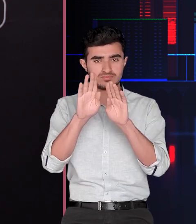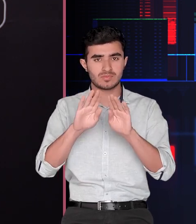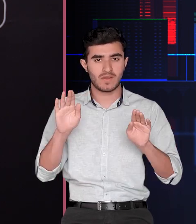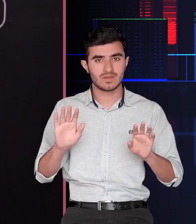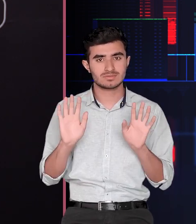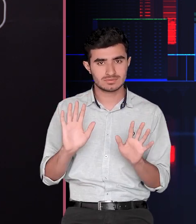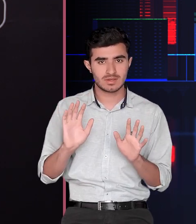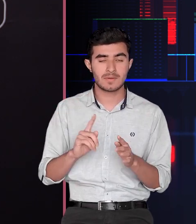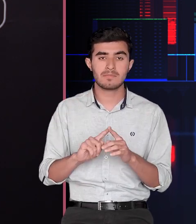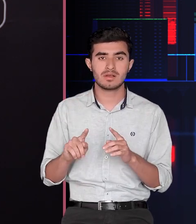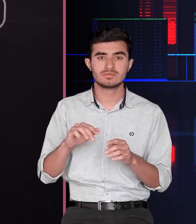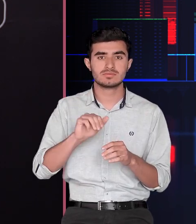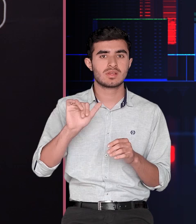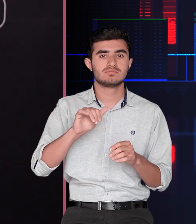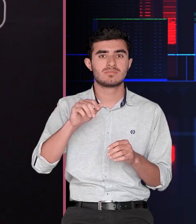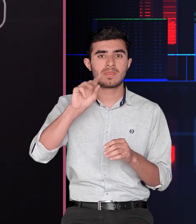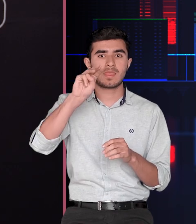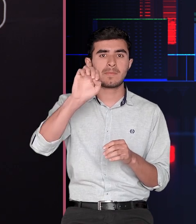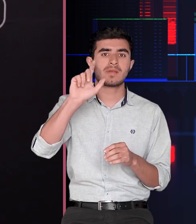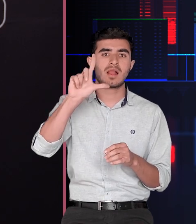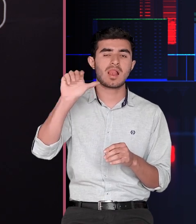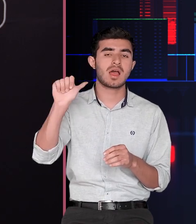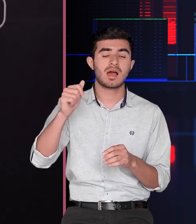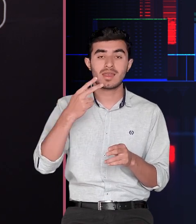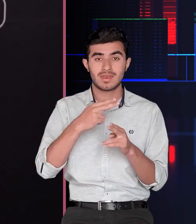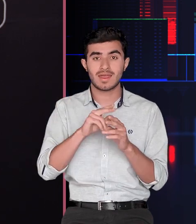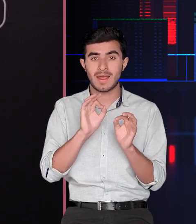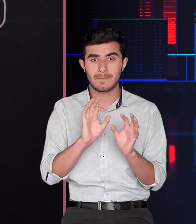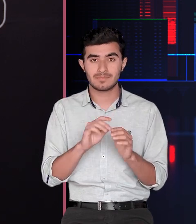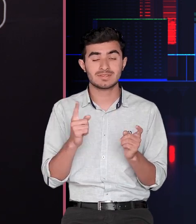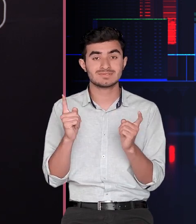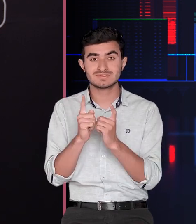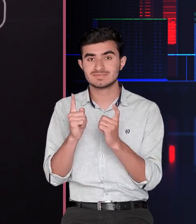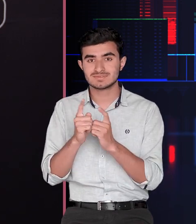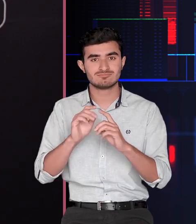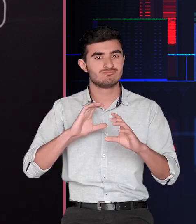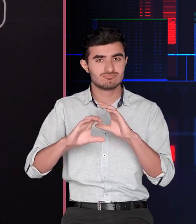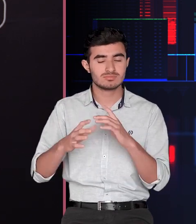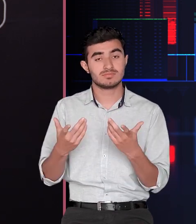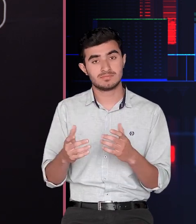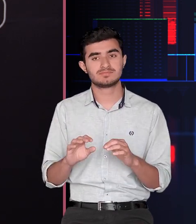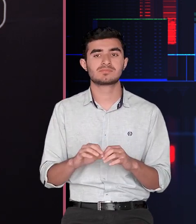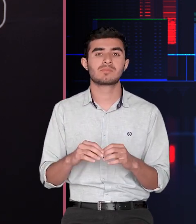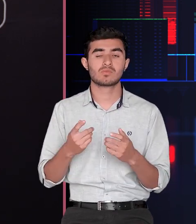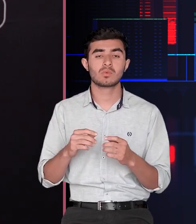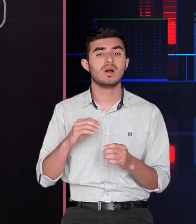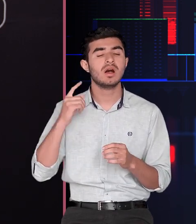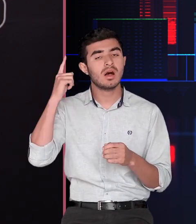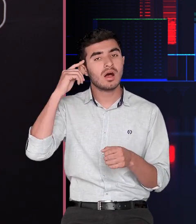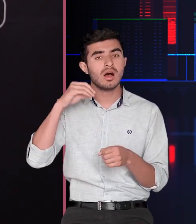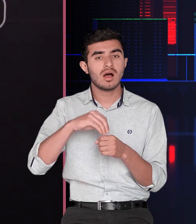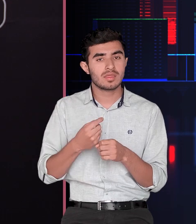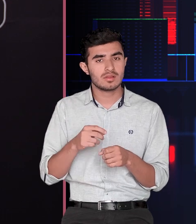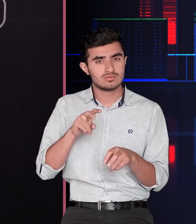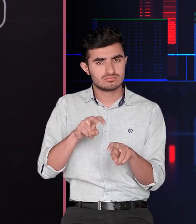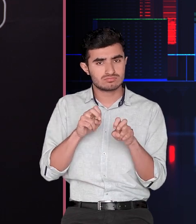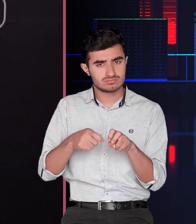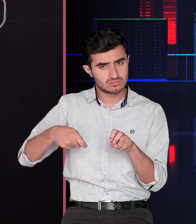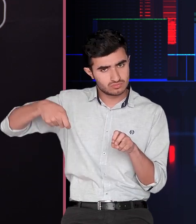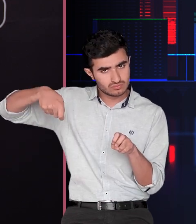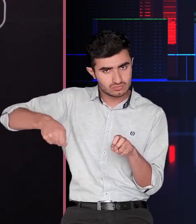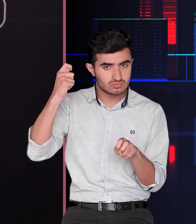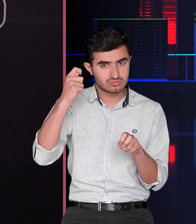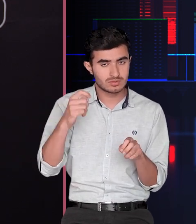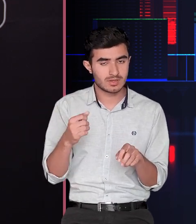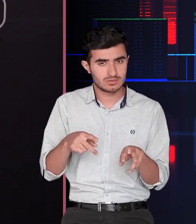बड़ा क्लोज़ली मैंने विज़िट किया ऑल ओवर पाकिस्तान, जहाँ भी बड़े मेले होते हैं, और हम इसको नॉर्मली मेला कहते हैं। मेले